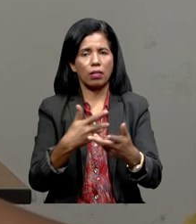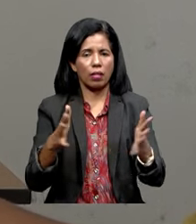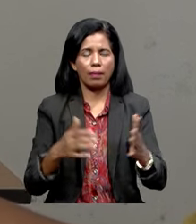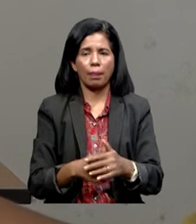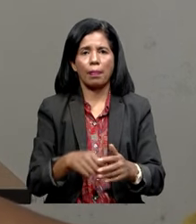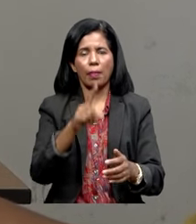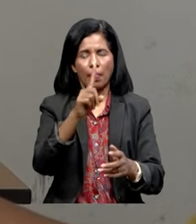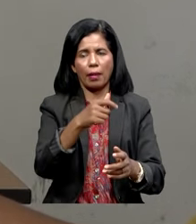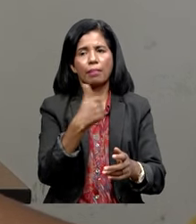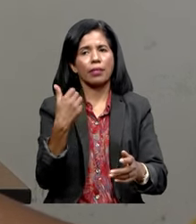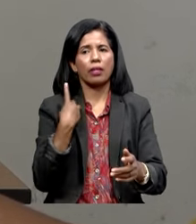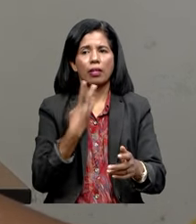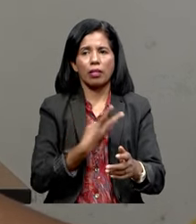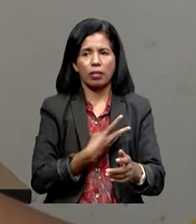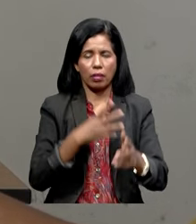seluk maka kestaun itania